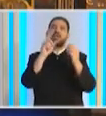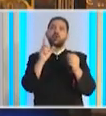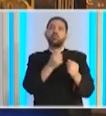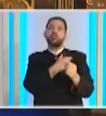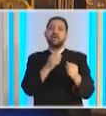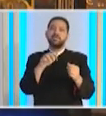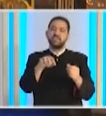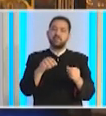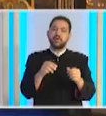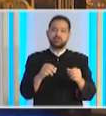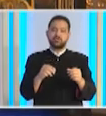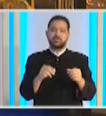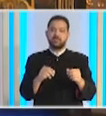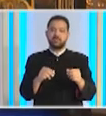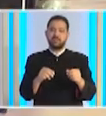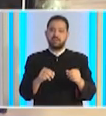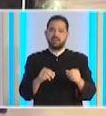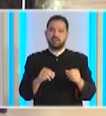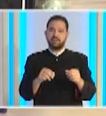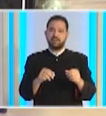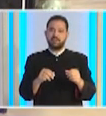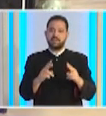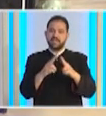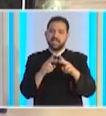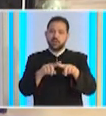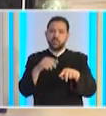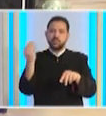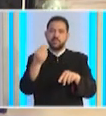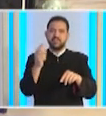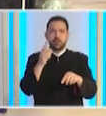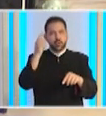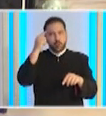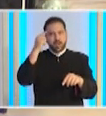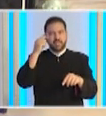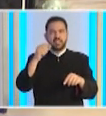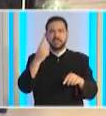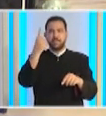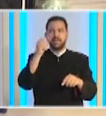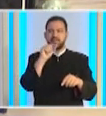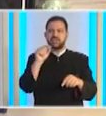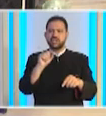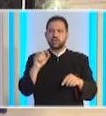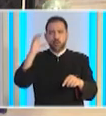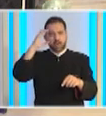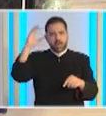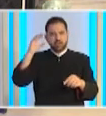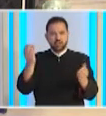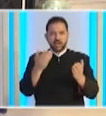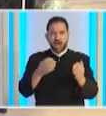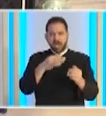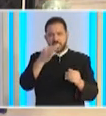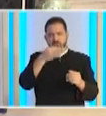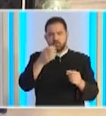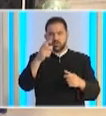acesta, special la Sfinții Părinți. Mi-aduc aminte, între primii autori creștini care vorbesc și scritori creștini